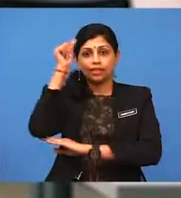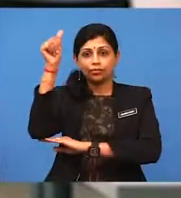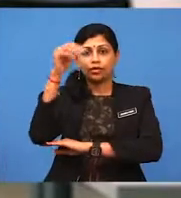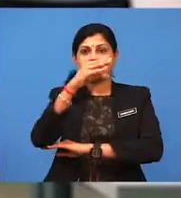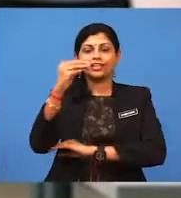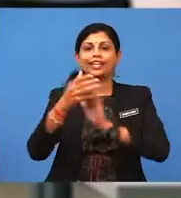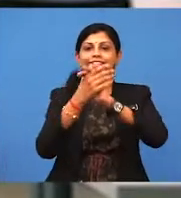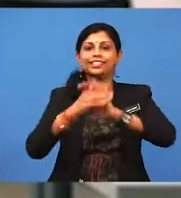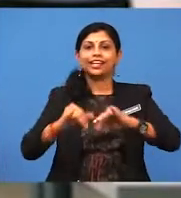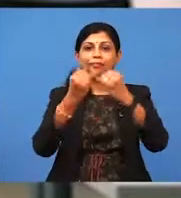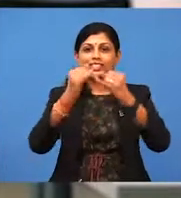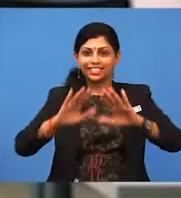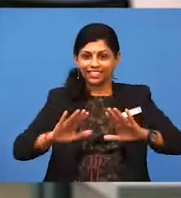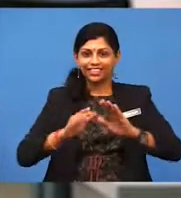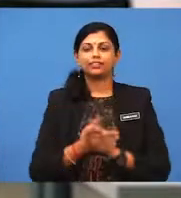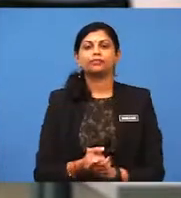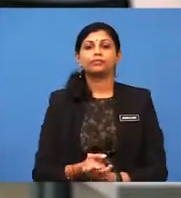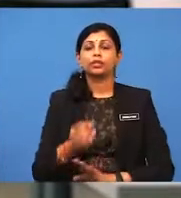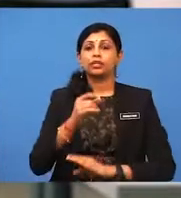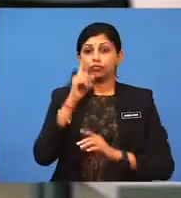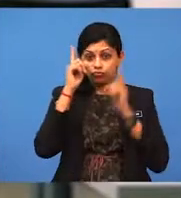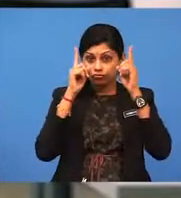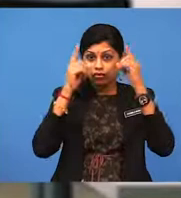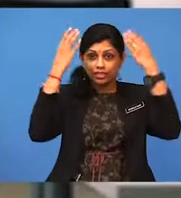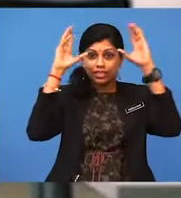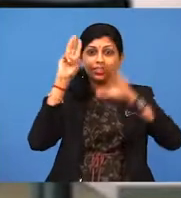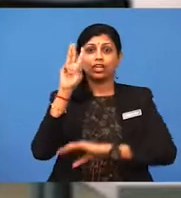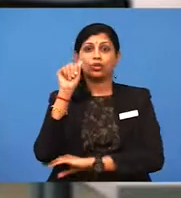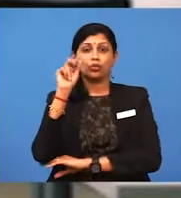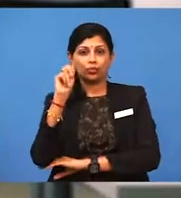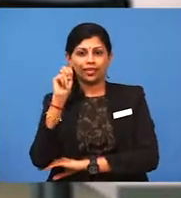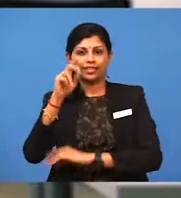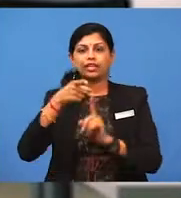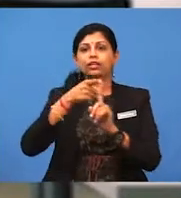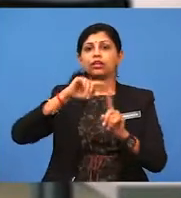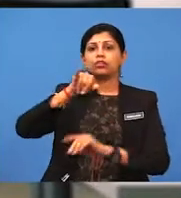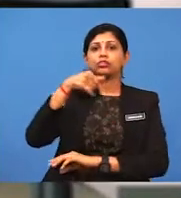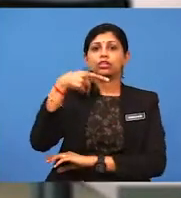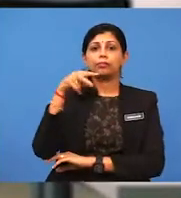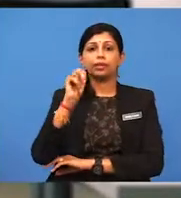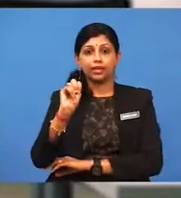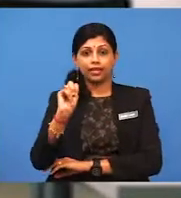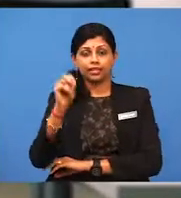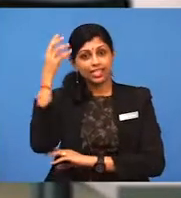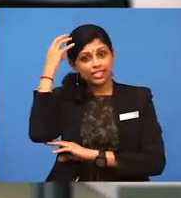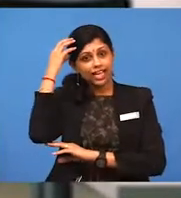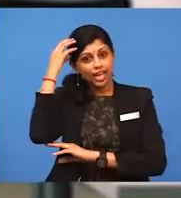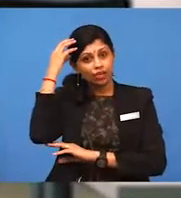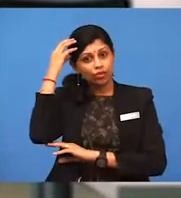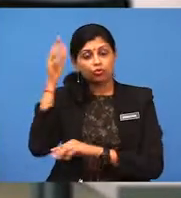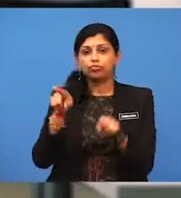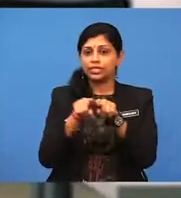Assalamualaikum dan selamat sejahtera. Saya Cikgu Wan Zaliha Wan Jusoh dari Jabatan Pendidikan Negeri Selangor